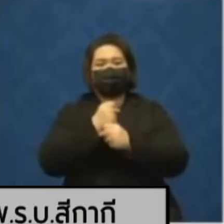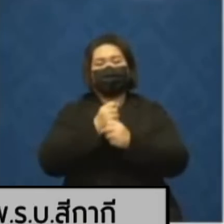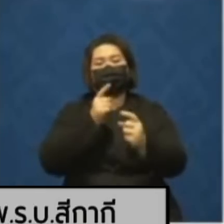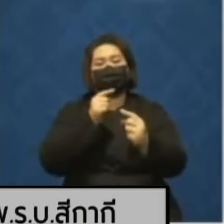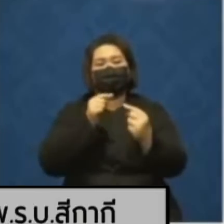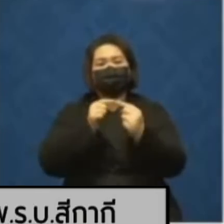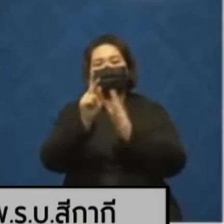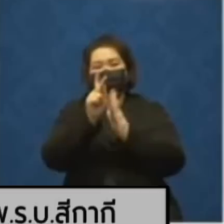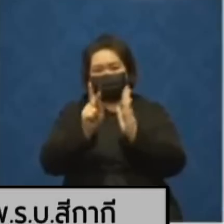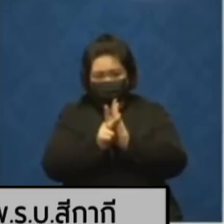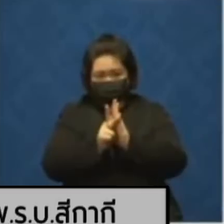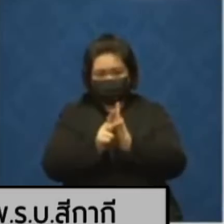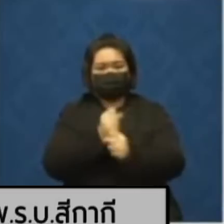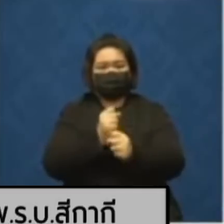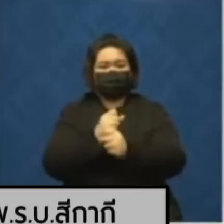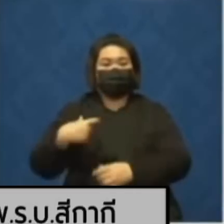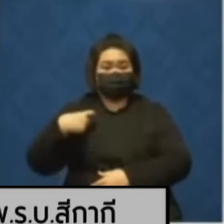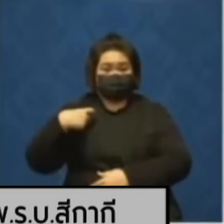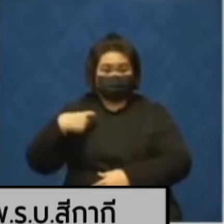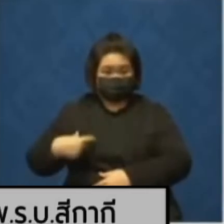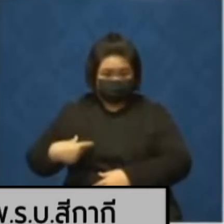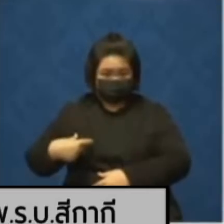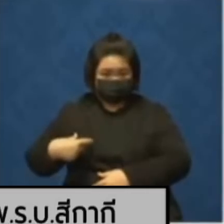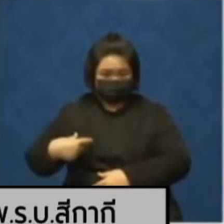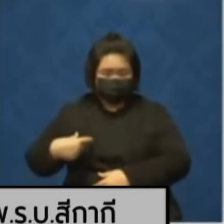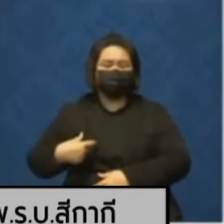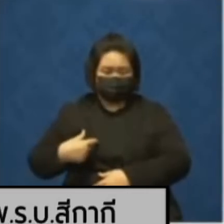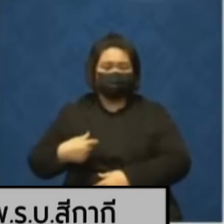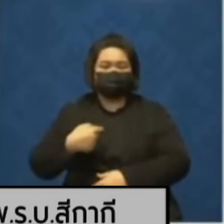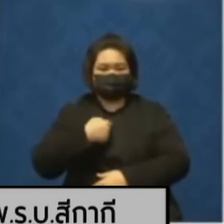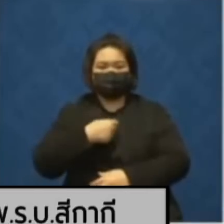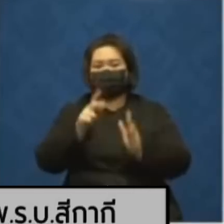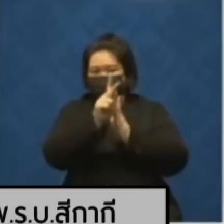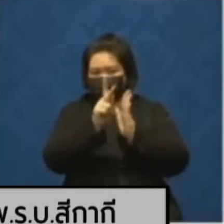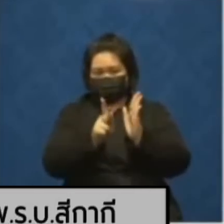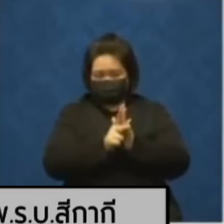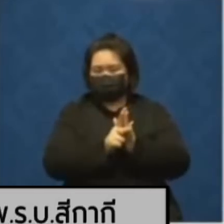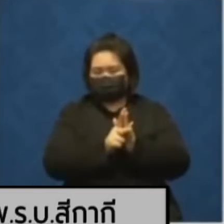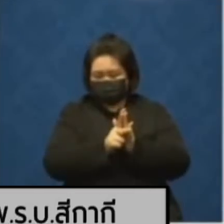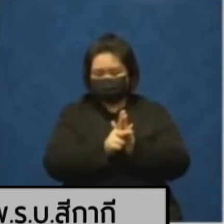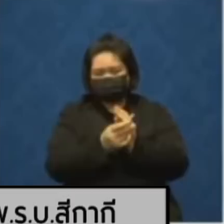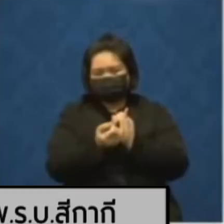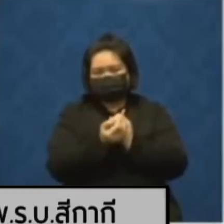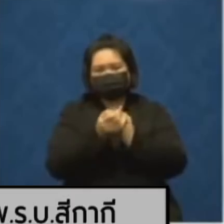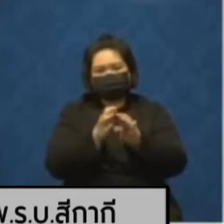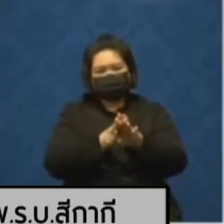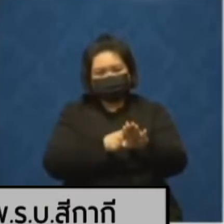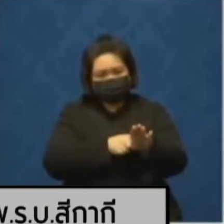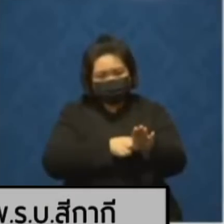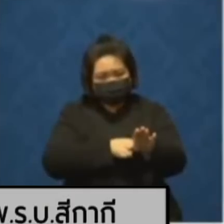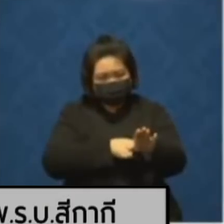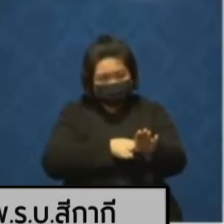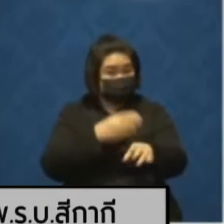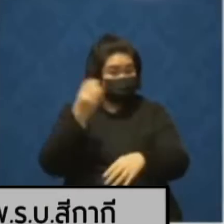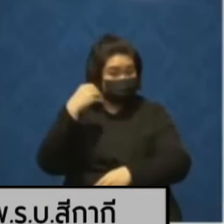เป็ทนายความ ใช้กฎหมายมายาวนานนะครับแต่ท